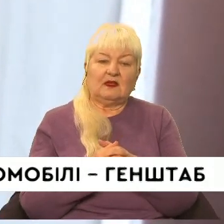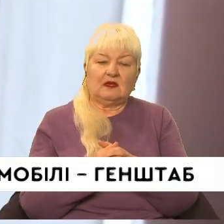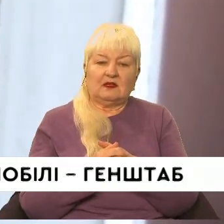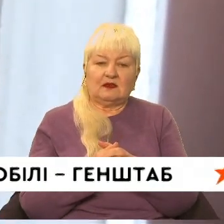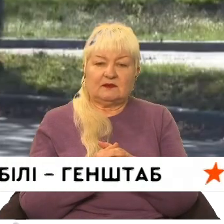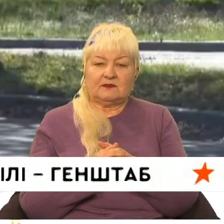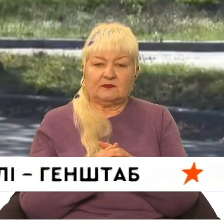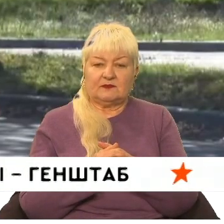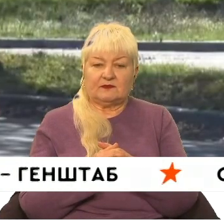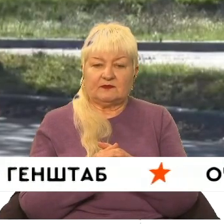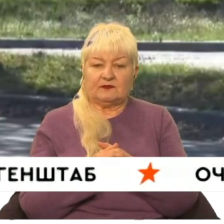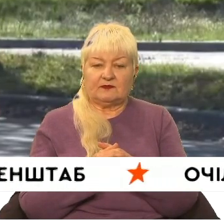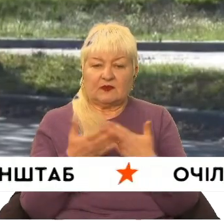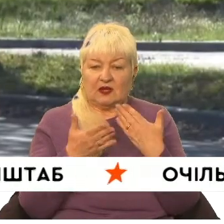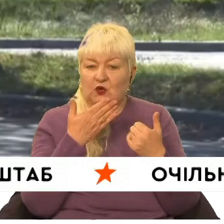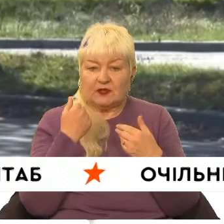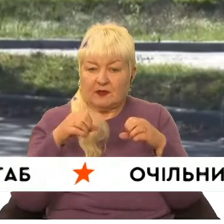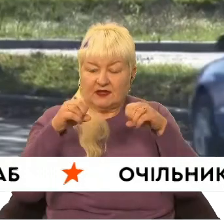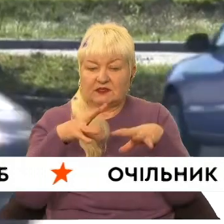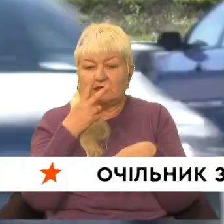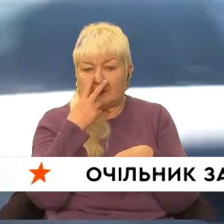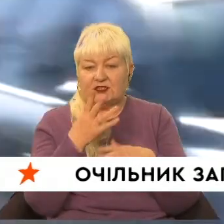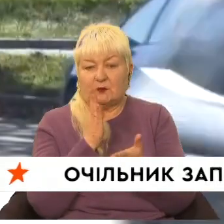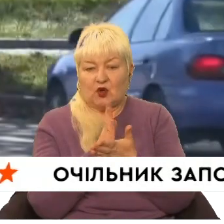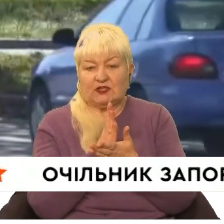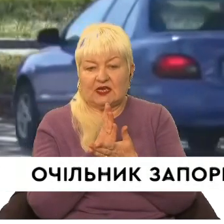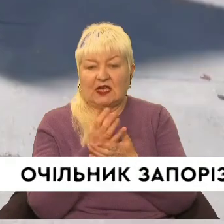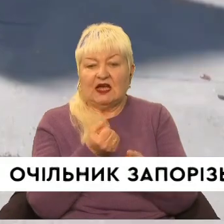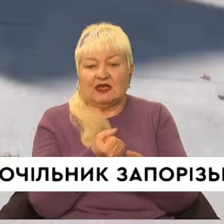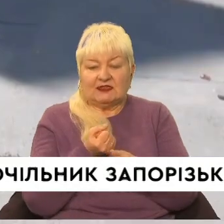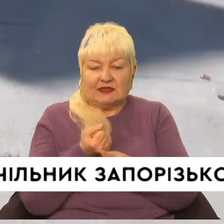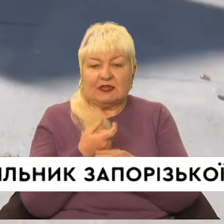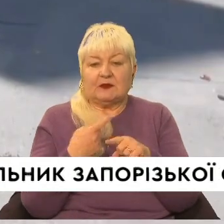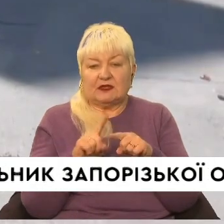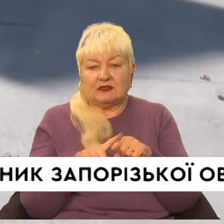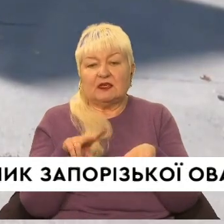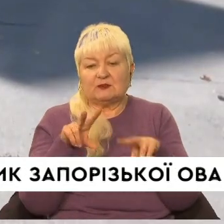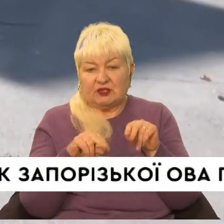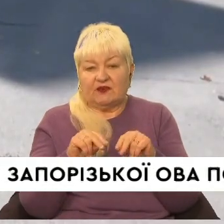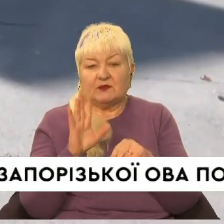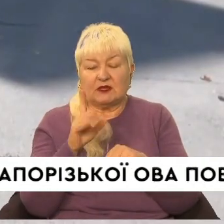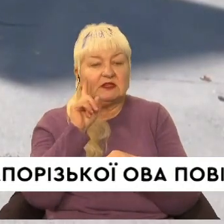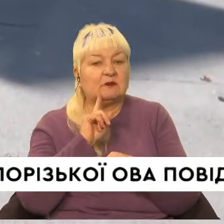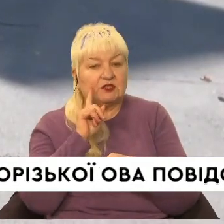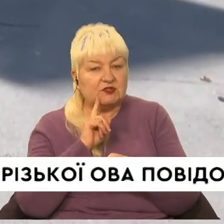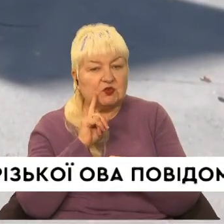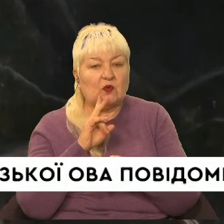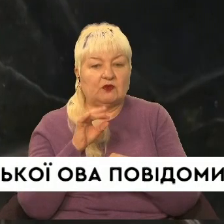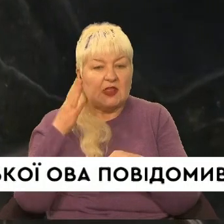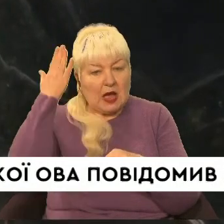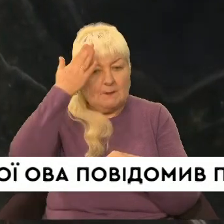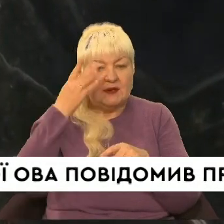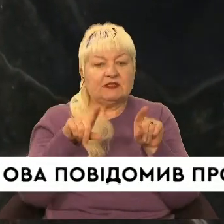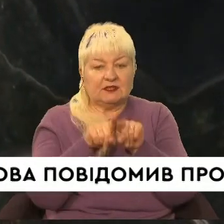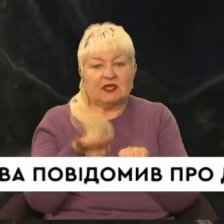Немає світла, да? Тобто бачимо, що є там деякі затримки. Але сподіваюся, що це все тимчасово, що на митниці теж з'являться генератори,